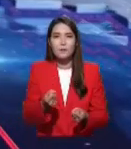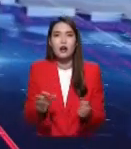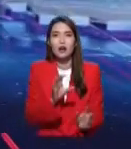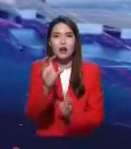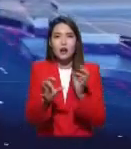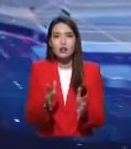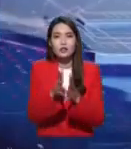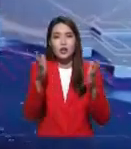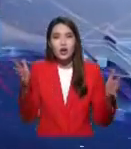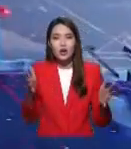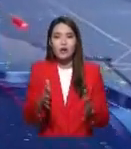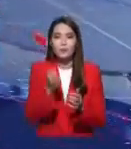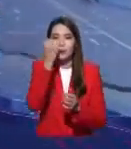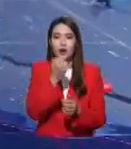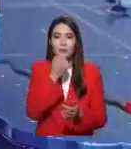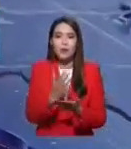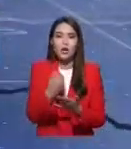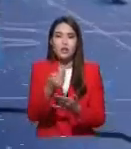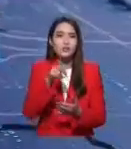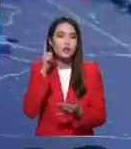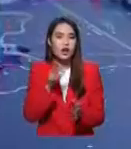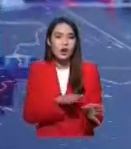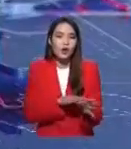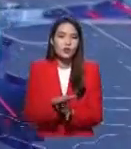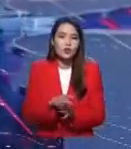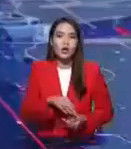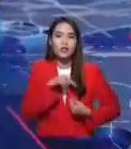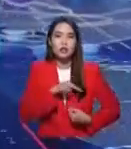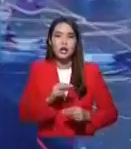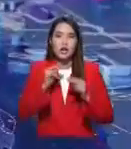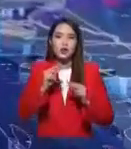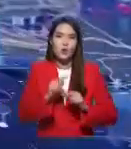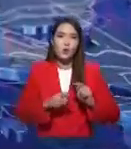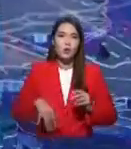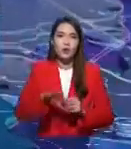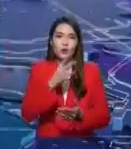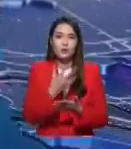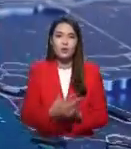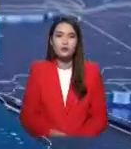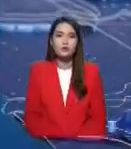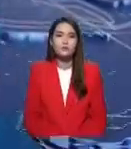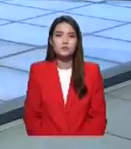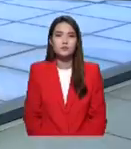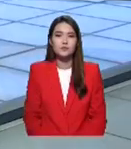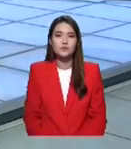танытатын барша азаматтарға алғыс айтамын. Сіздердің жасампаздыққа толы қызметтеріңіз шынайы отаншылдықтың көрінісі.